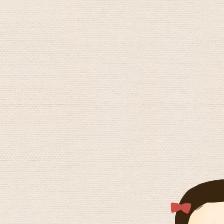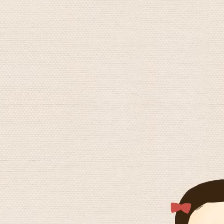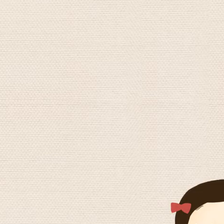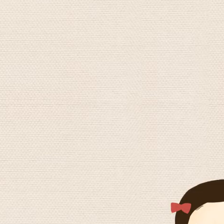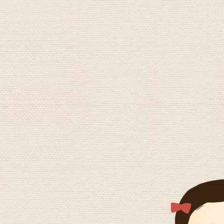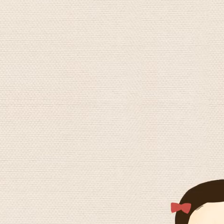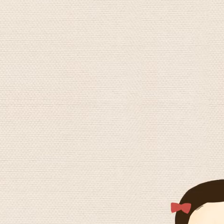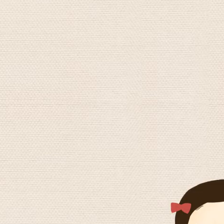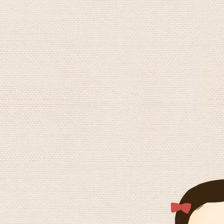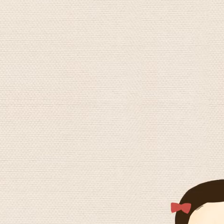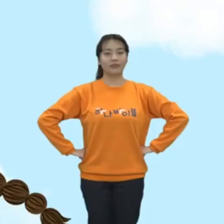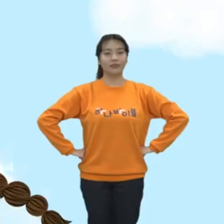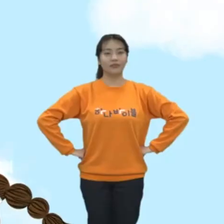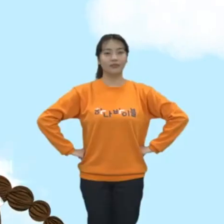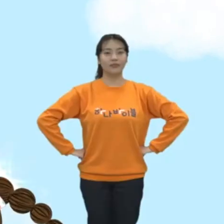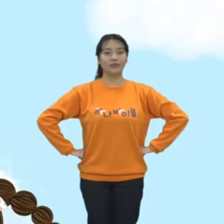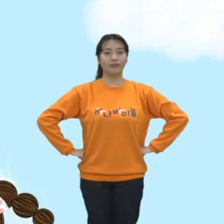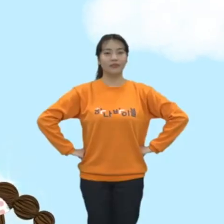아멘.